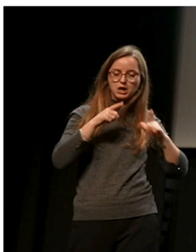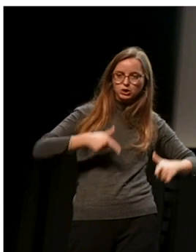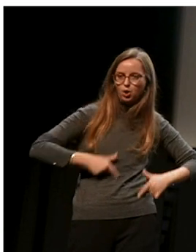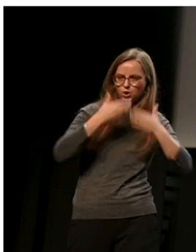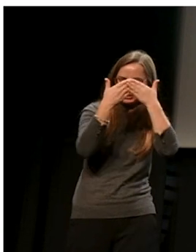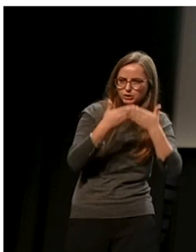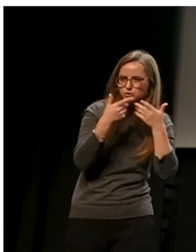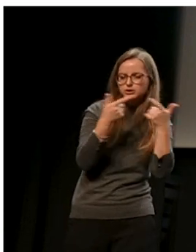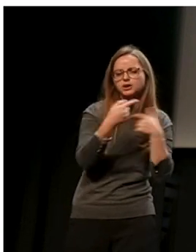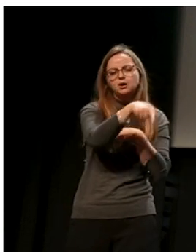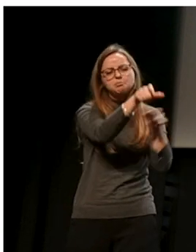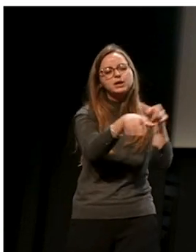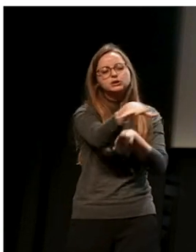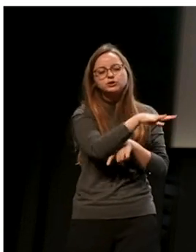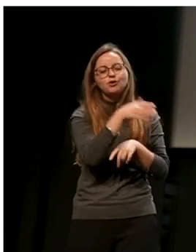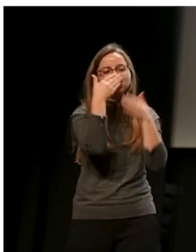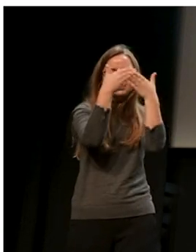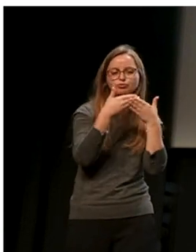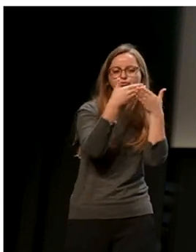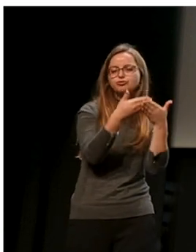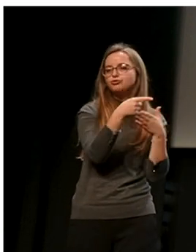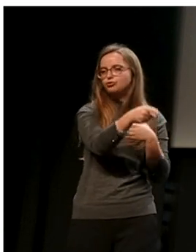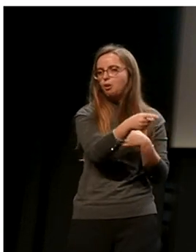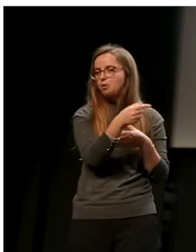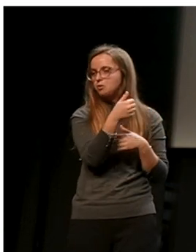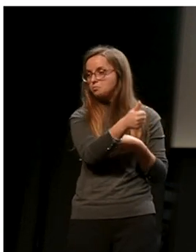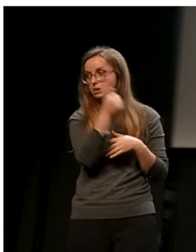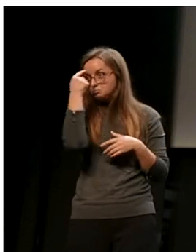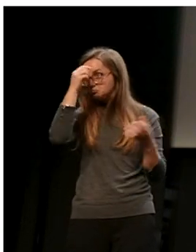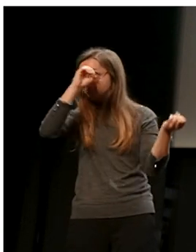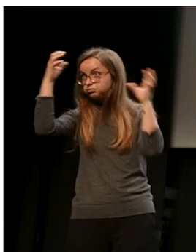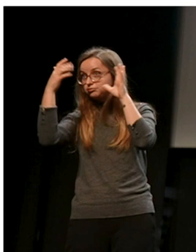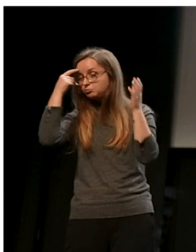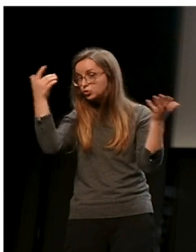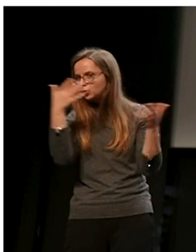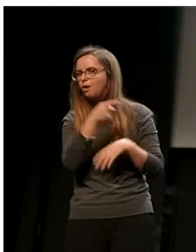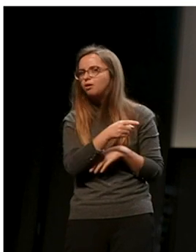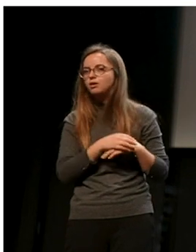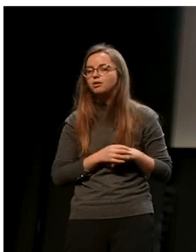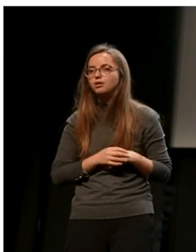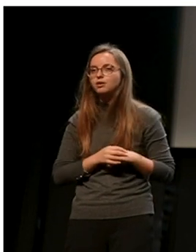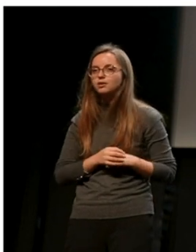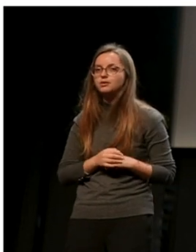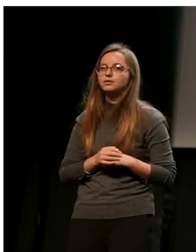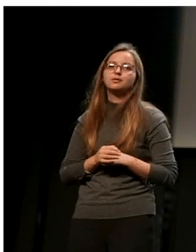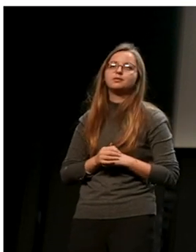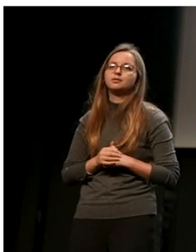dont c'est abordé par tes, entre guillemets, tes élèves d'illustration ou de graphisme.